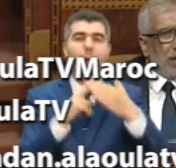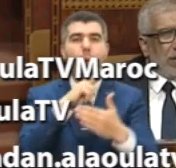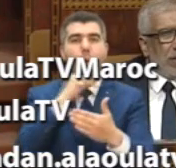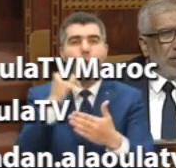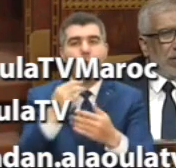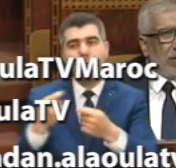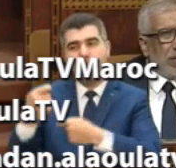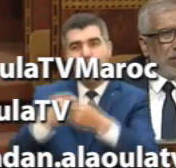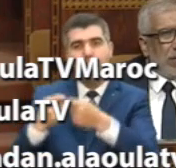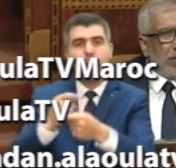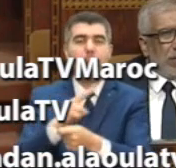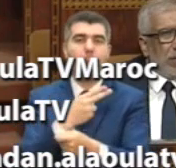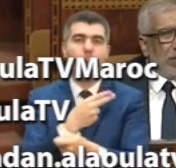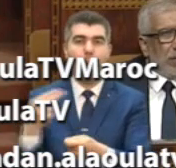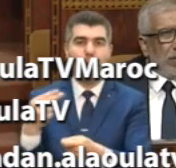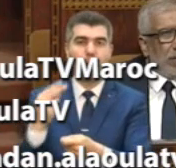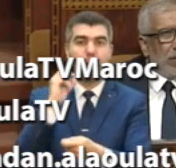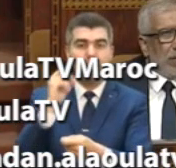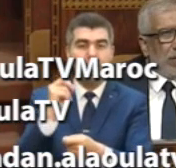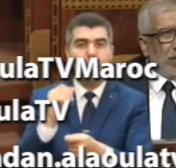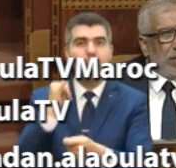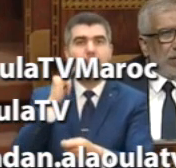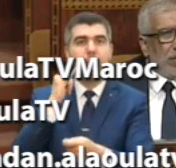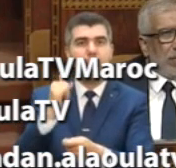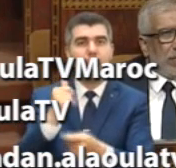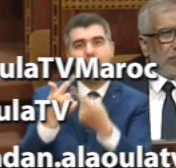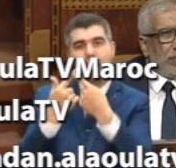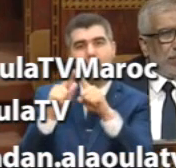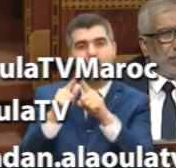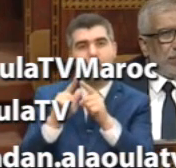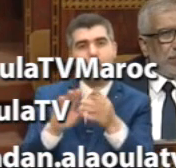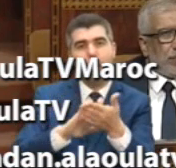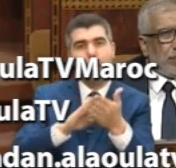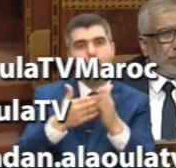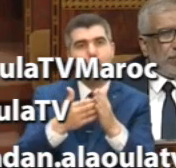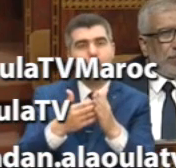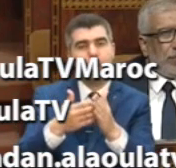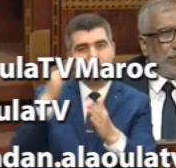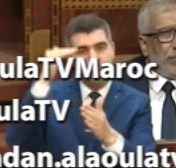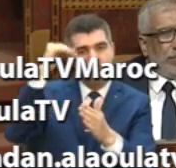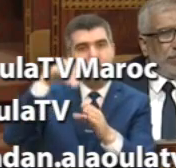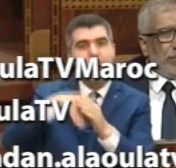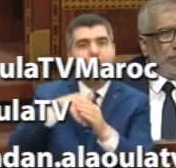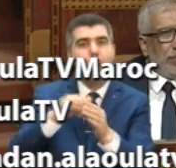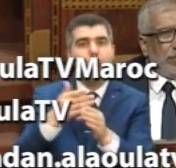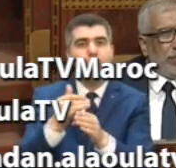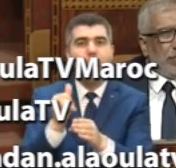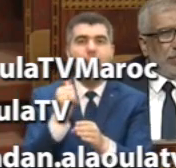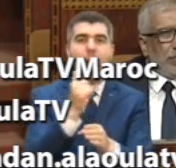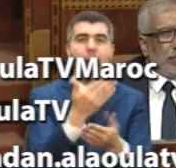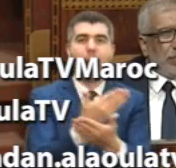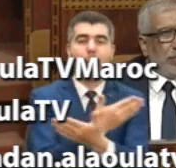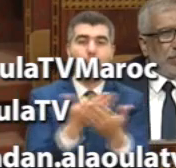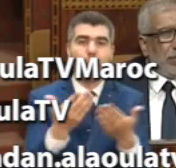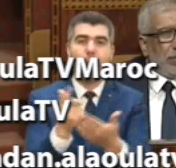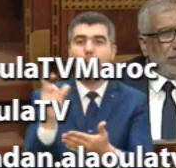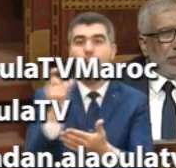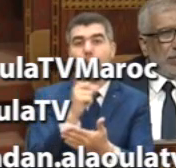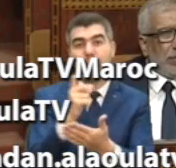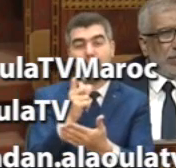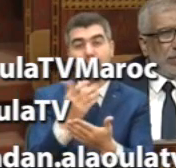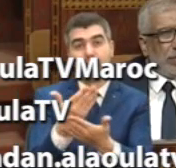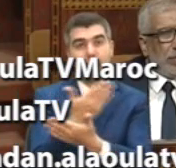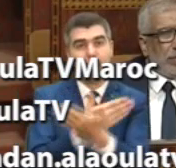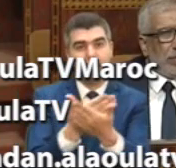وقام بدوره للتعبير على ما يختلج في ضمير هذه الأمة العربية الإسلامية. نتمنى صادقين على